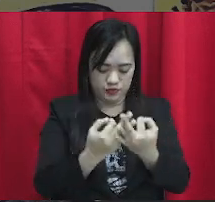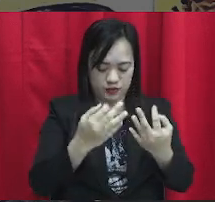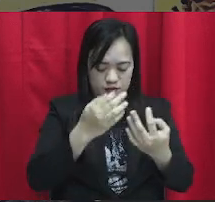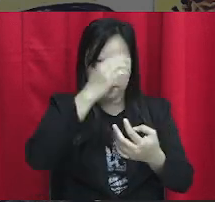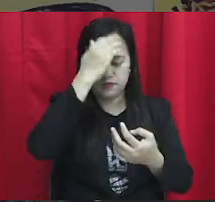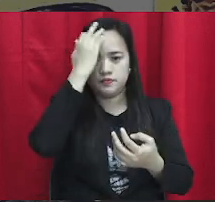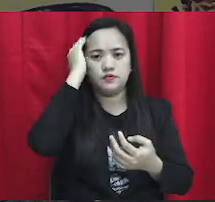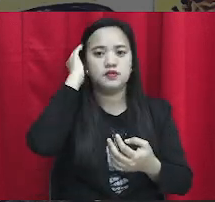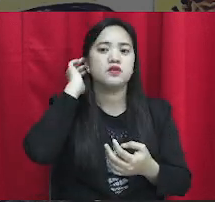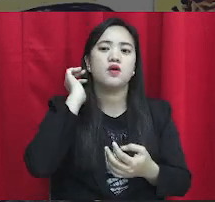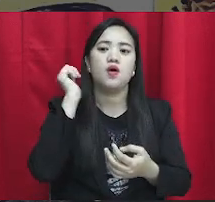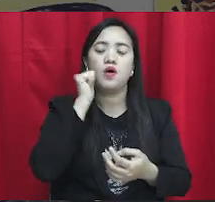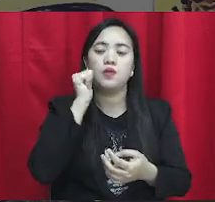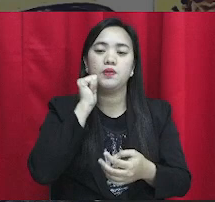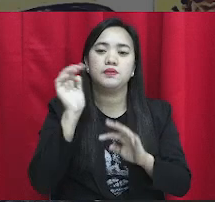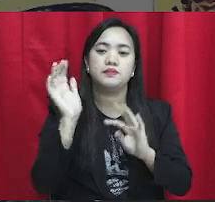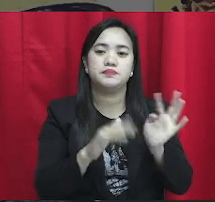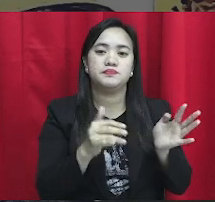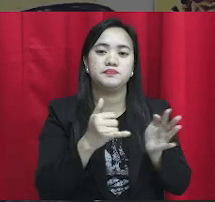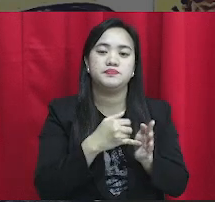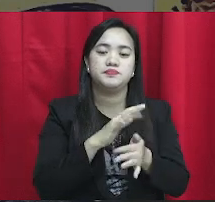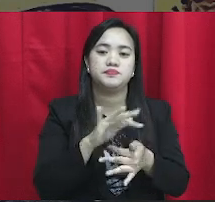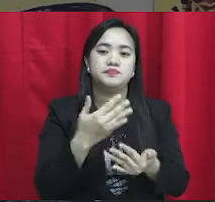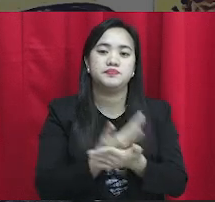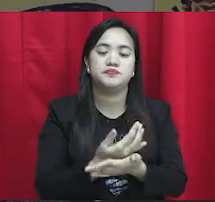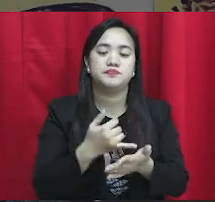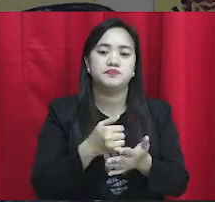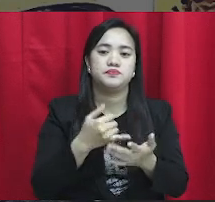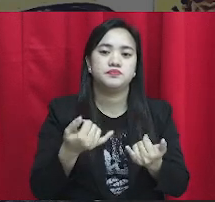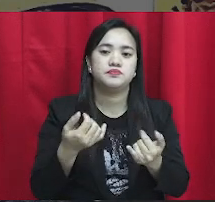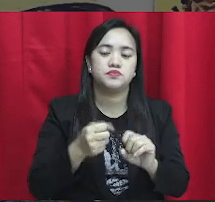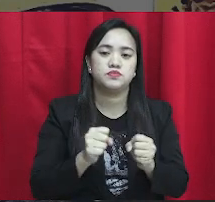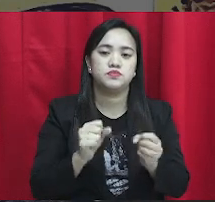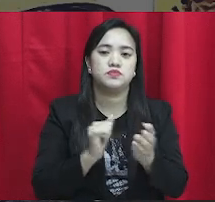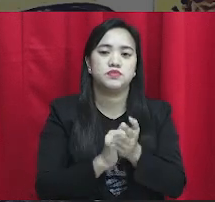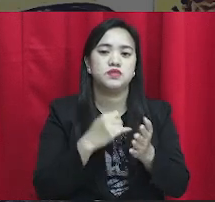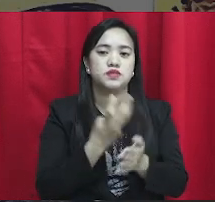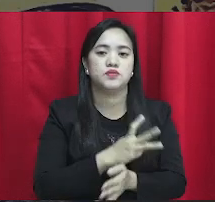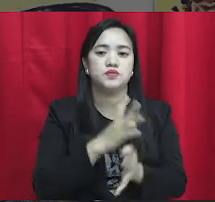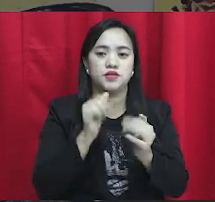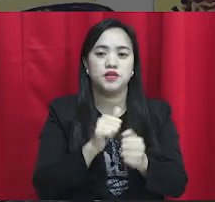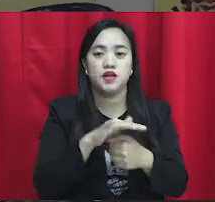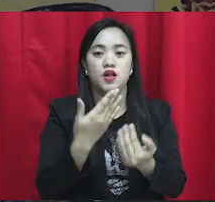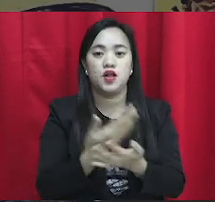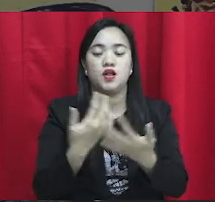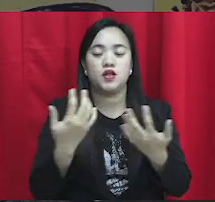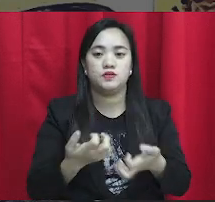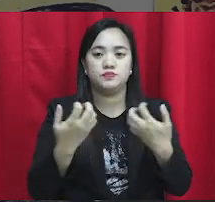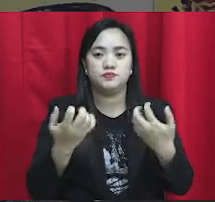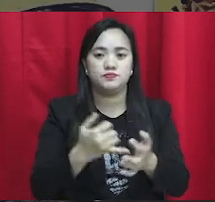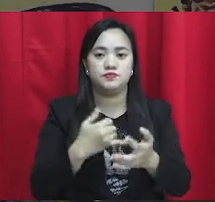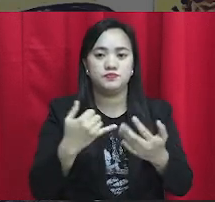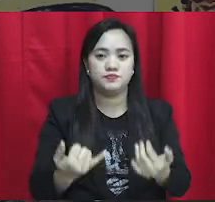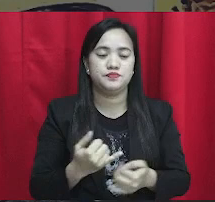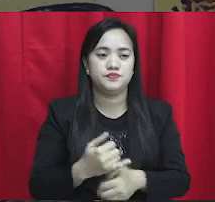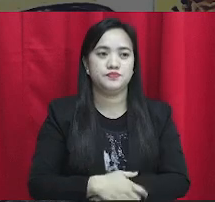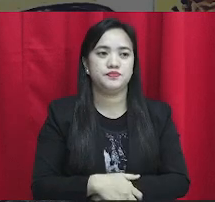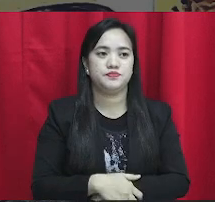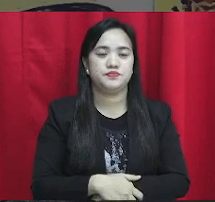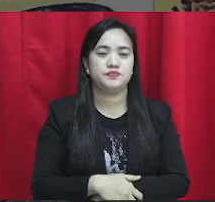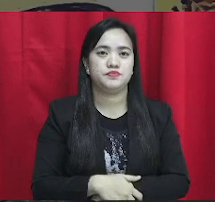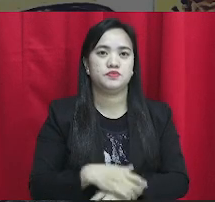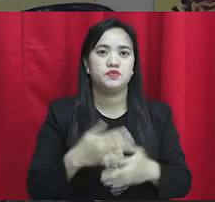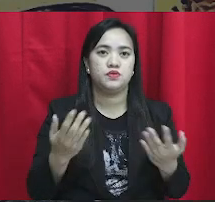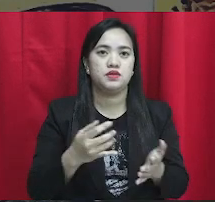mga kakasira ng kaligtasan ng pamilya natin para ma-enjoy natin yung sama-sama. Wow. Alam, ilan po? Nanay, saan po probinsya